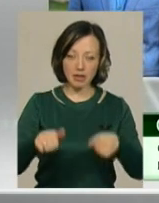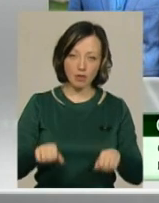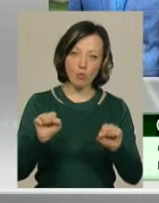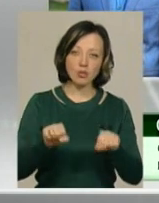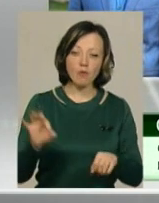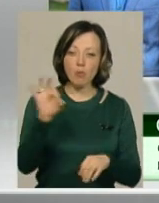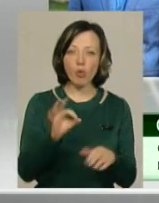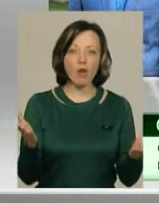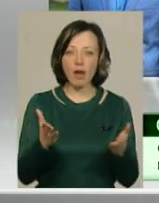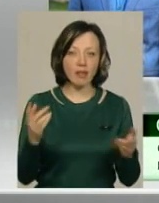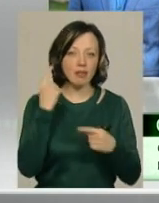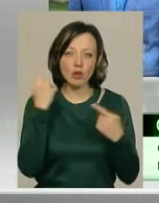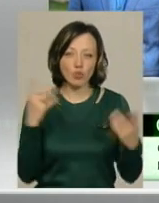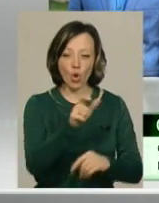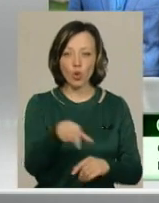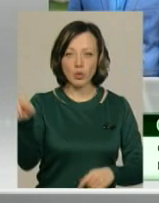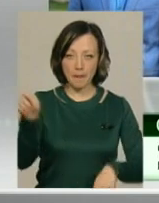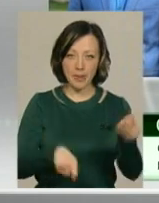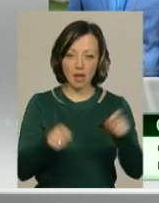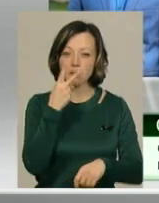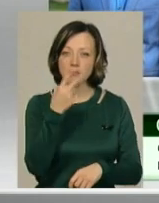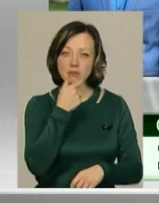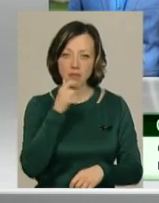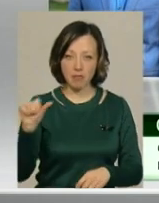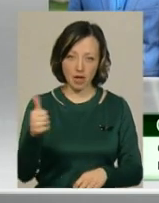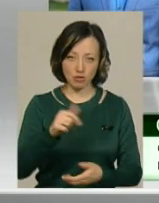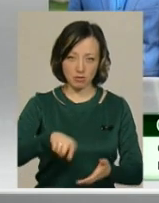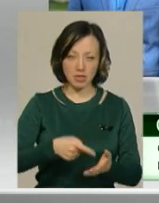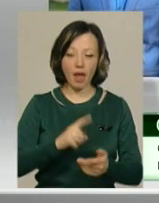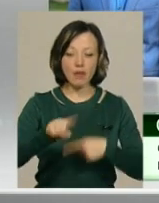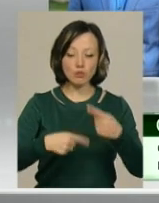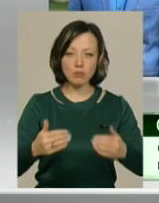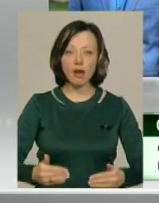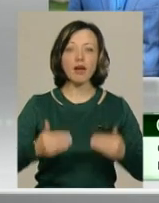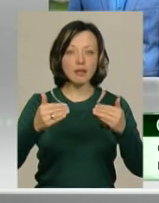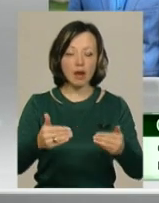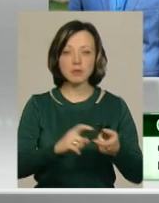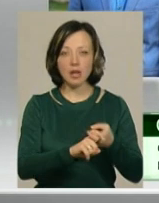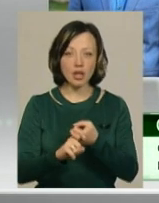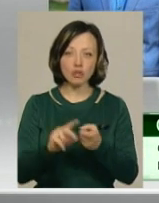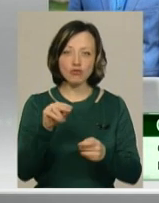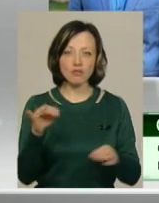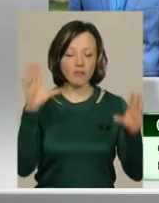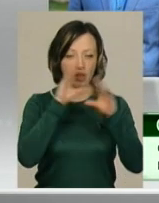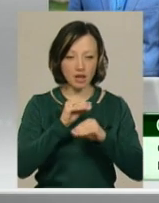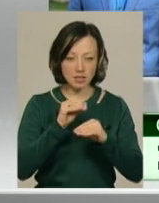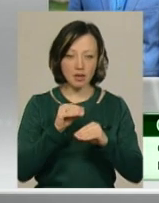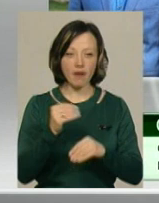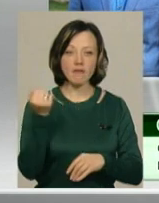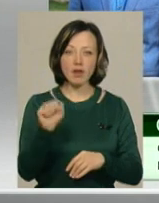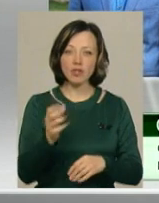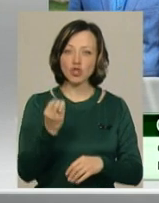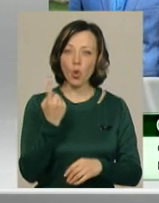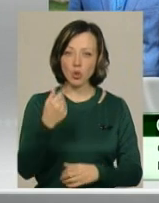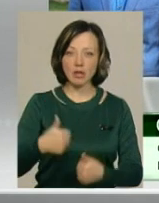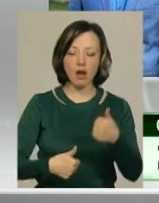про які навіть не чули ці люди, які приїхали вперше в Меджибіж. Наступний етап залежить від того, чи вдасться виграти ще